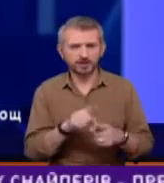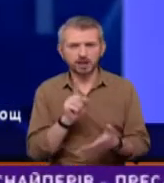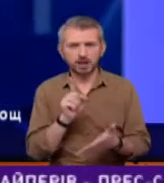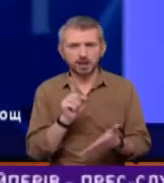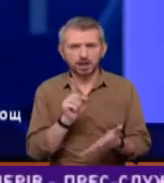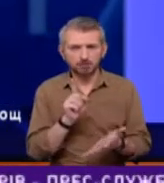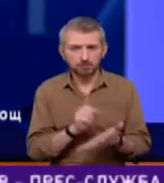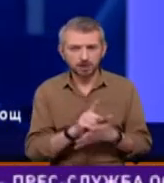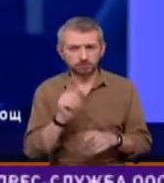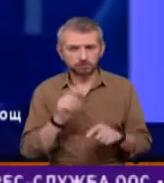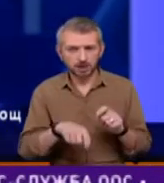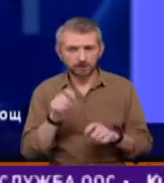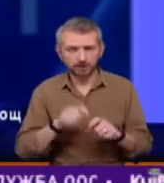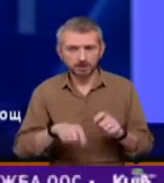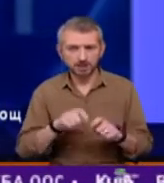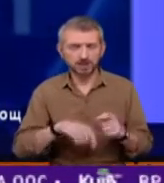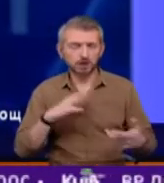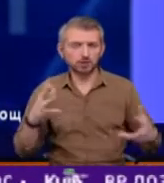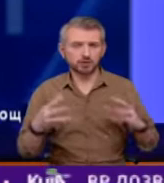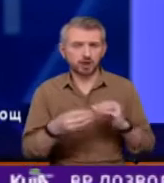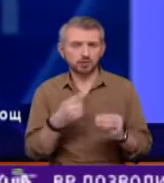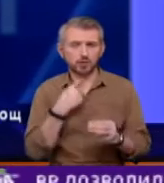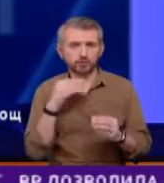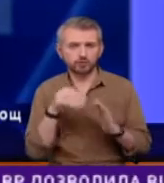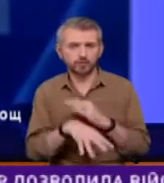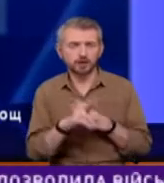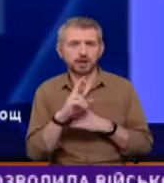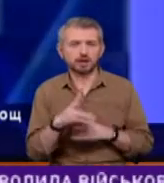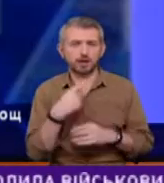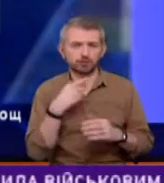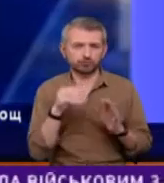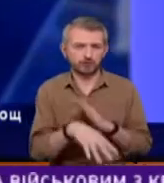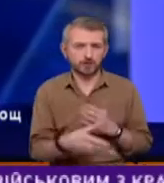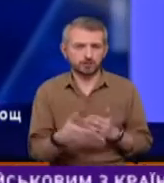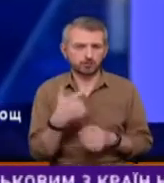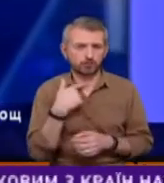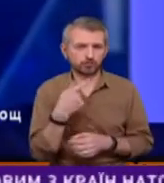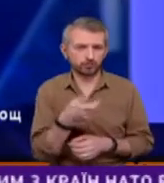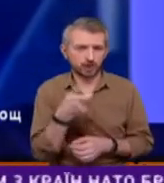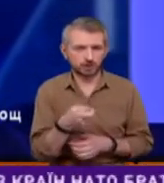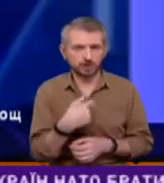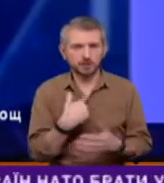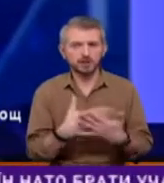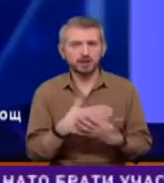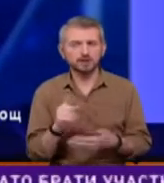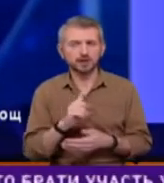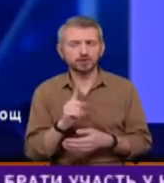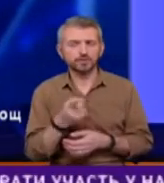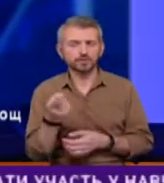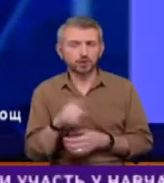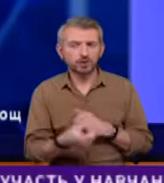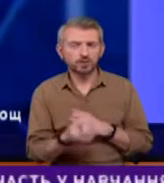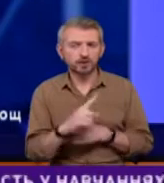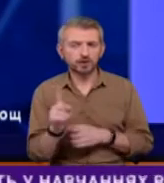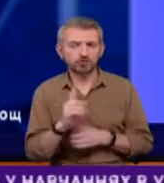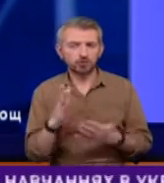має перевірити результати голосування, як голосувалося. І мені здається, що тоді виявиться,